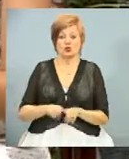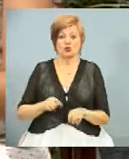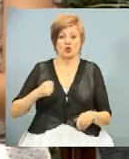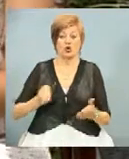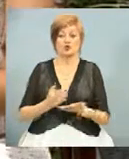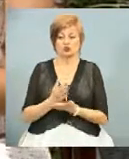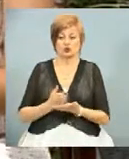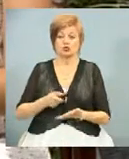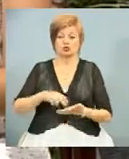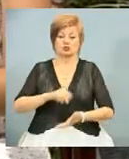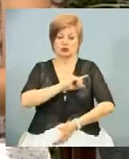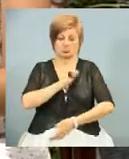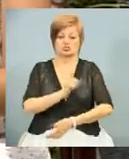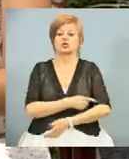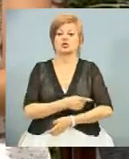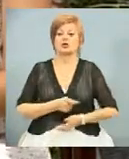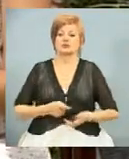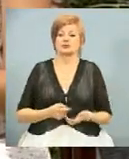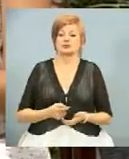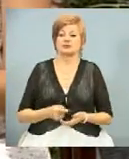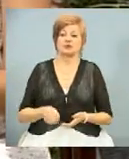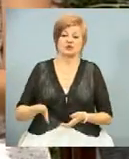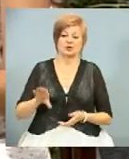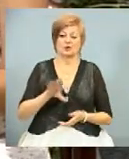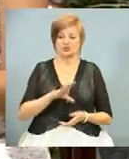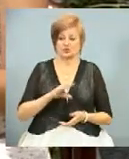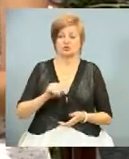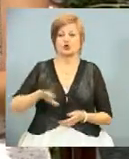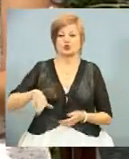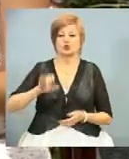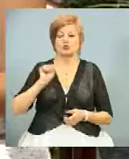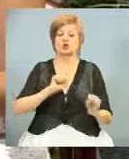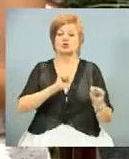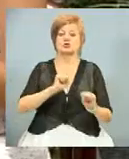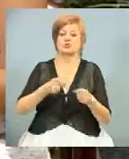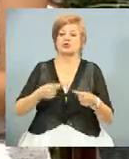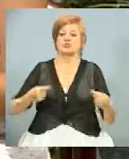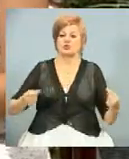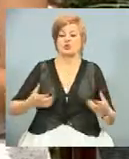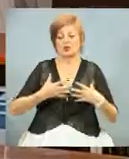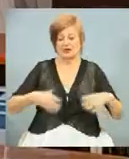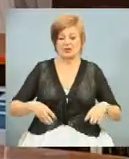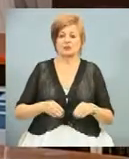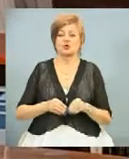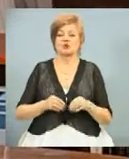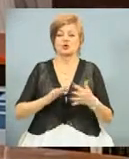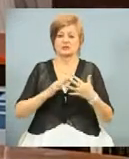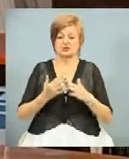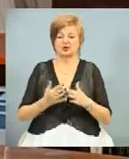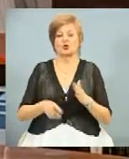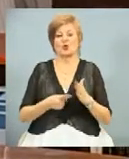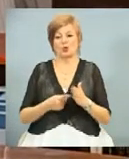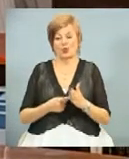дійсно стає міцним горішком, і все-таки вона потім може захищати будь-кого – свою сім'ю, своє село,